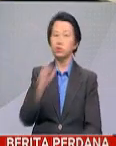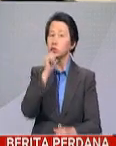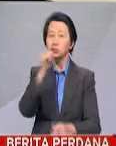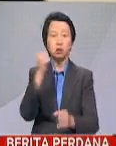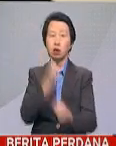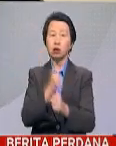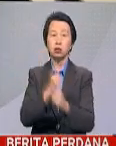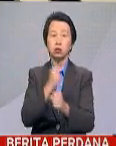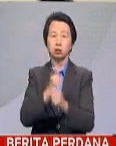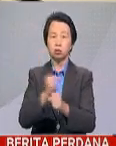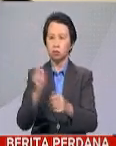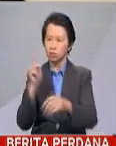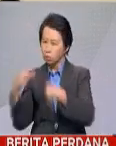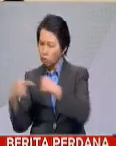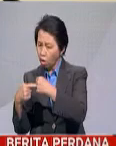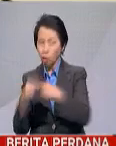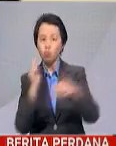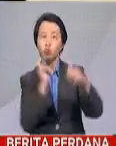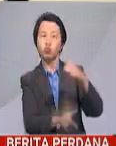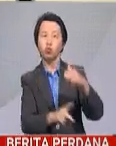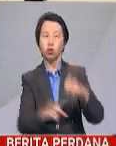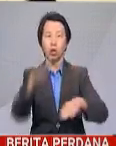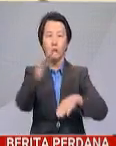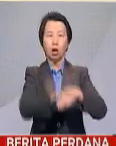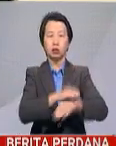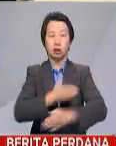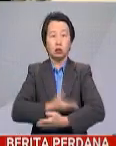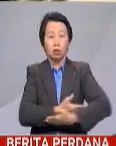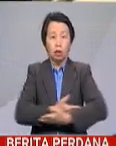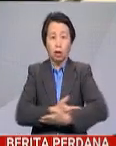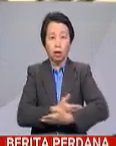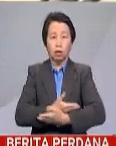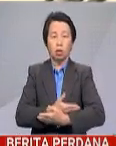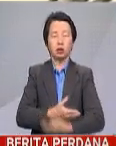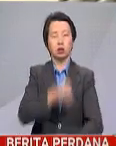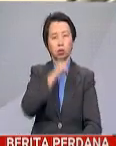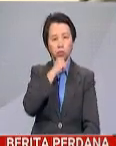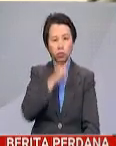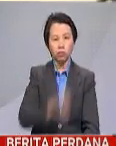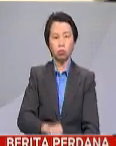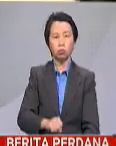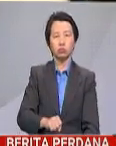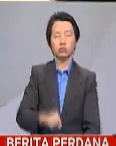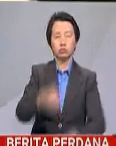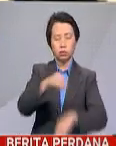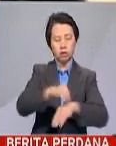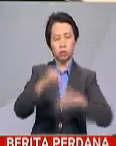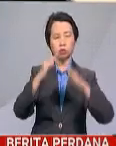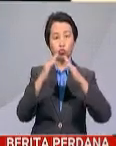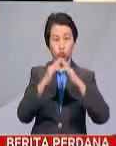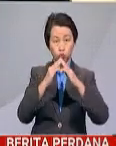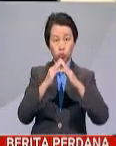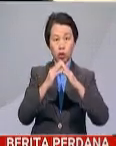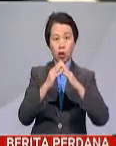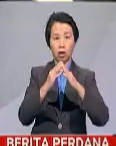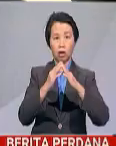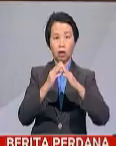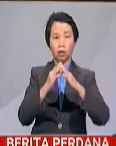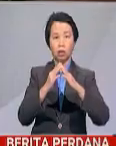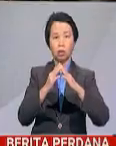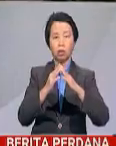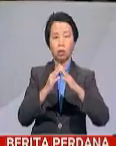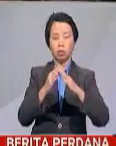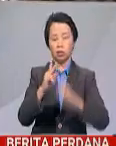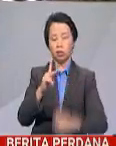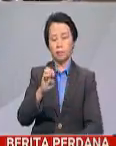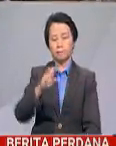bekerja didakwa membunuh dengan menyebabkan kematian ke atas Nur Shahana Abdus Kudus di sebuah apartmen di Taman Kempas